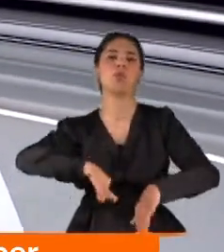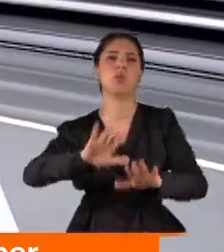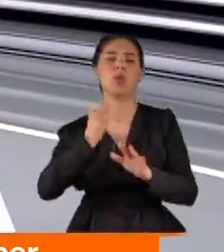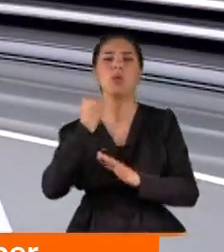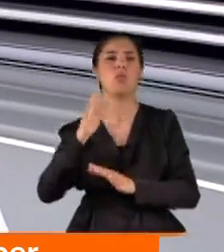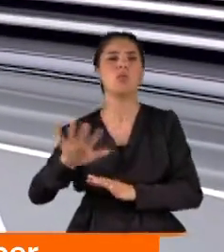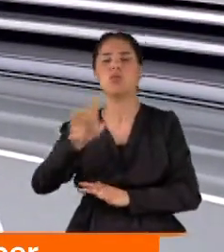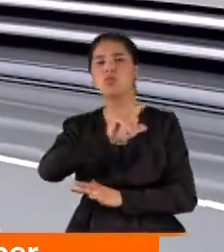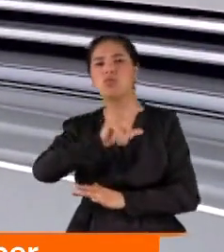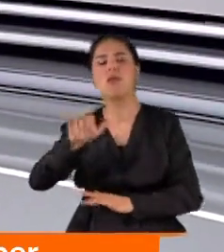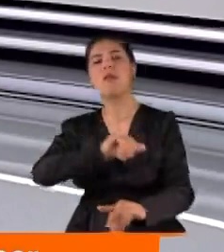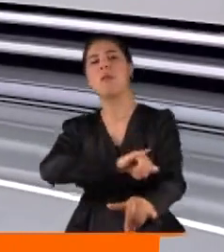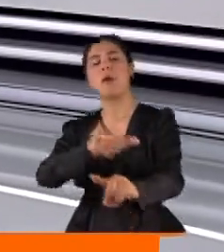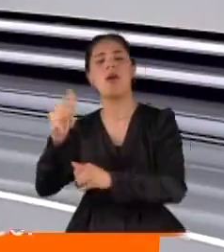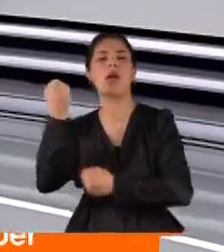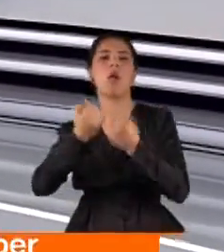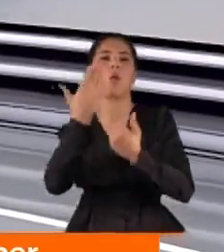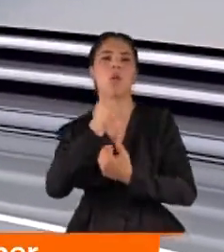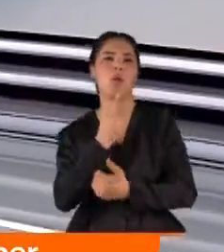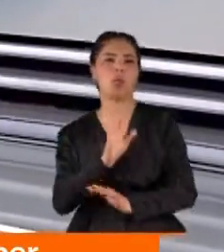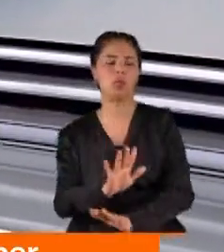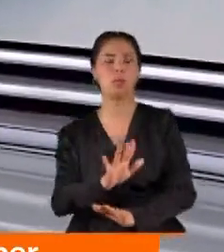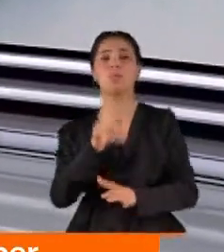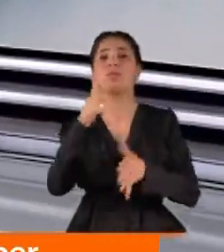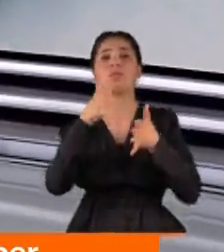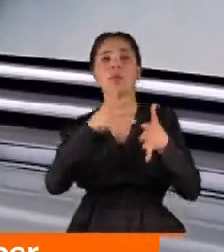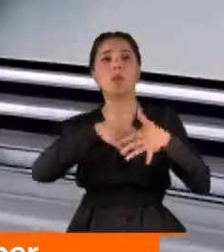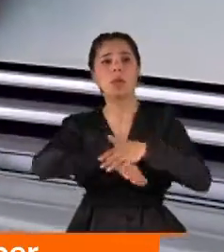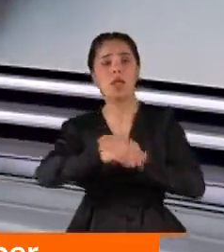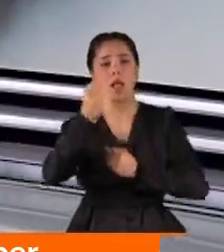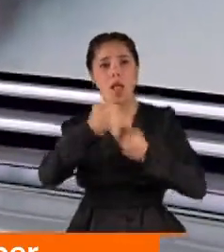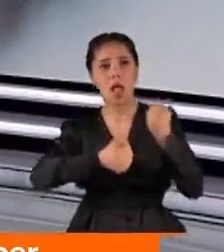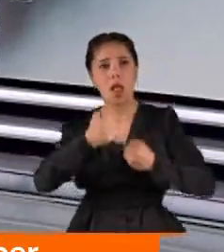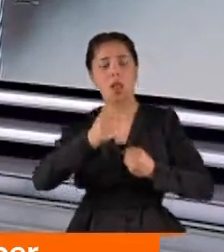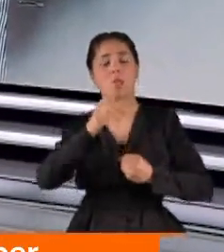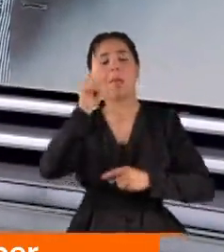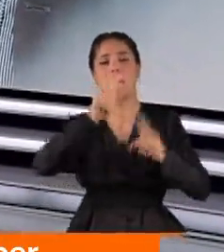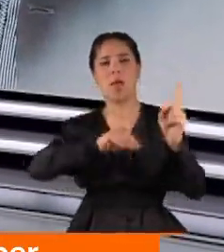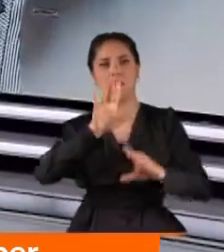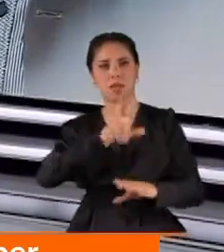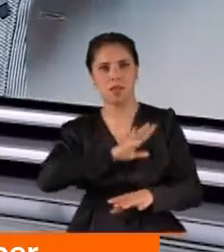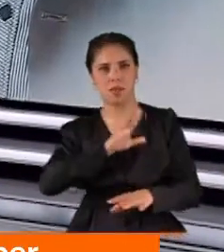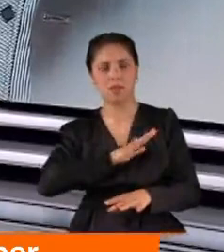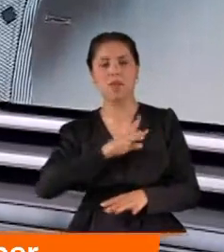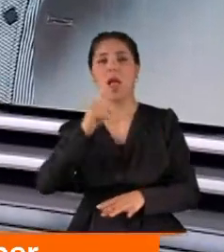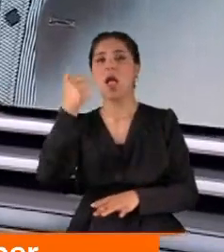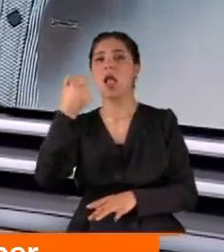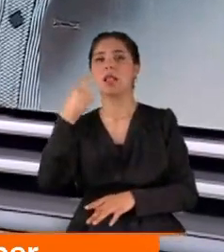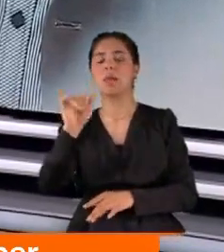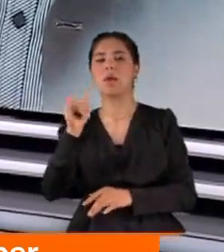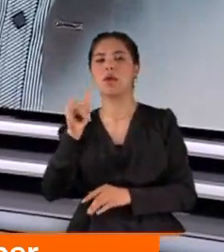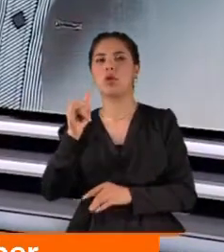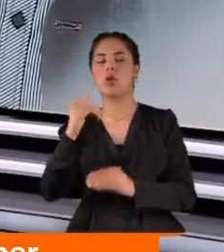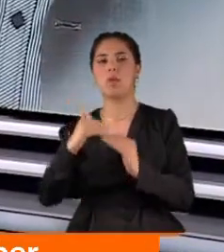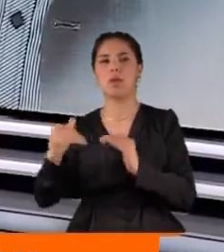müşterilere verdikleri cevap genelde aynı araç yok diyorlar. Stoklarında araç olduğu halde bunu yapanlar da var. Bir de 6000 kilometre sınırını